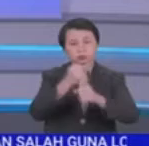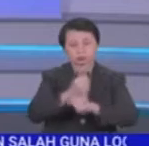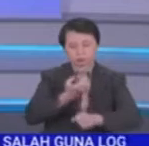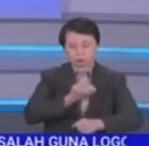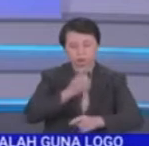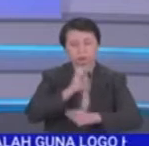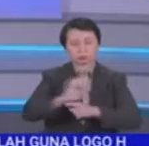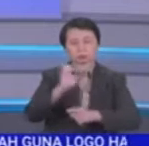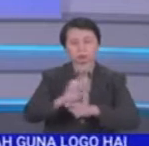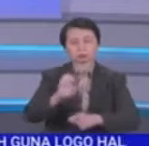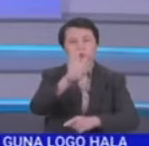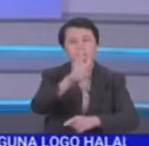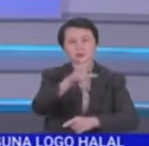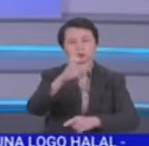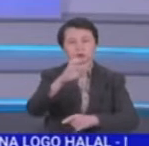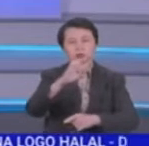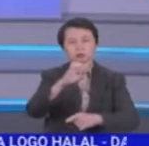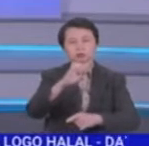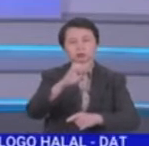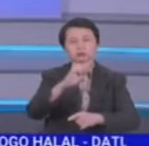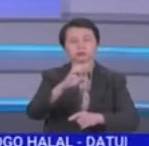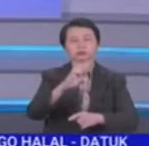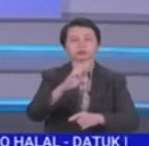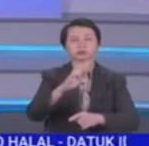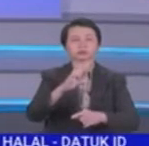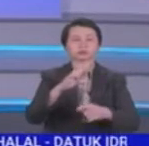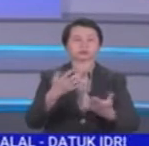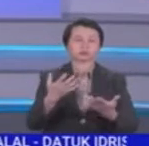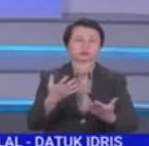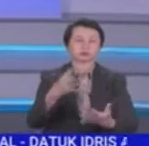emas acara 400 meter lari berpagar lelaki.